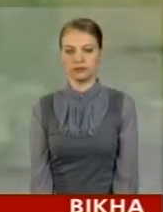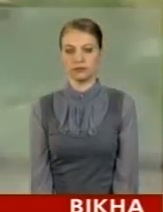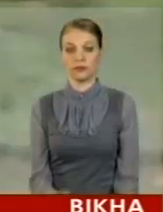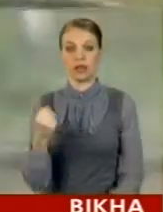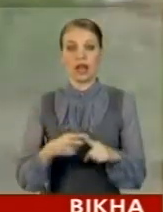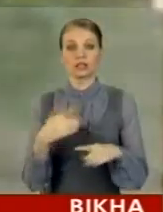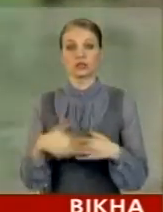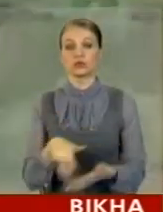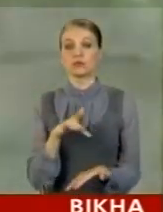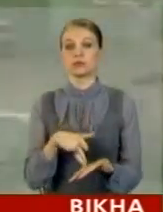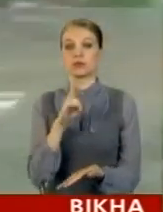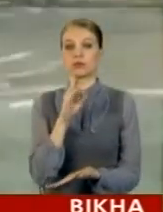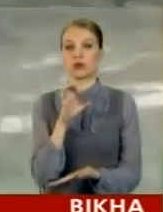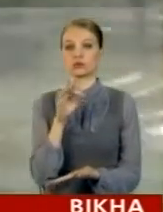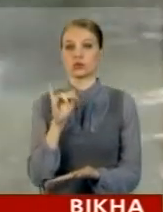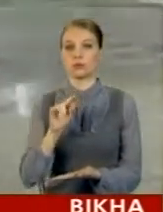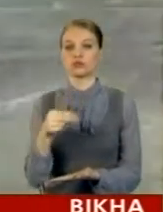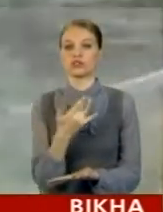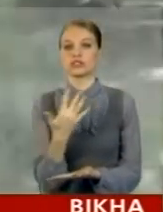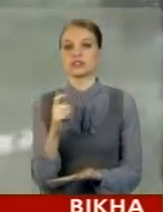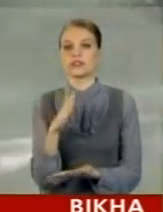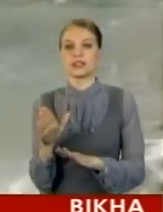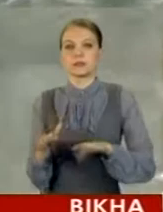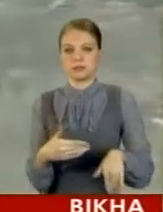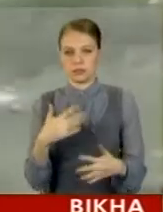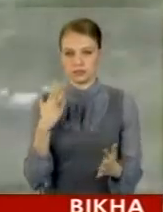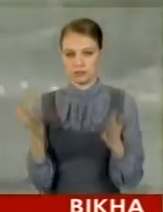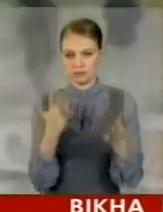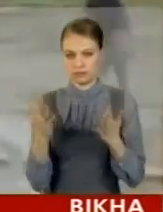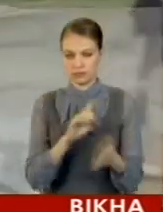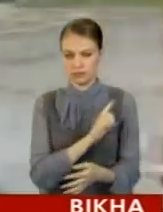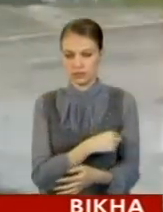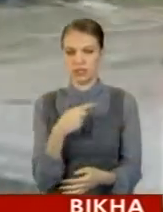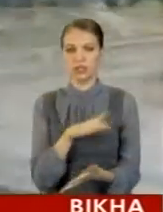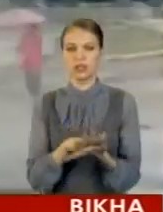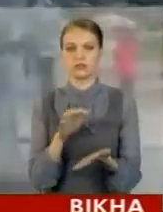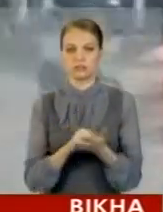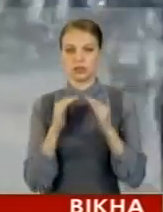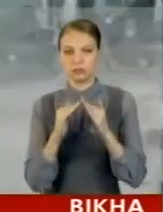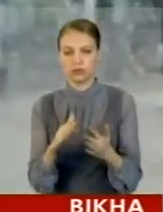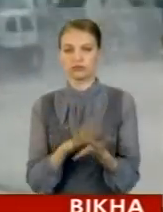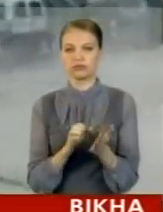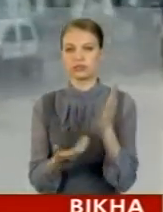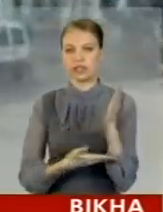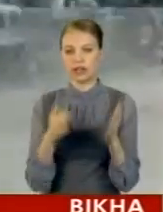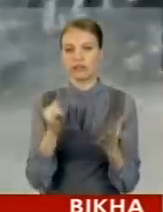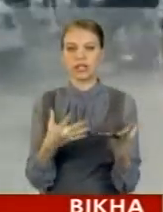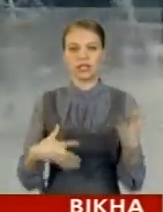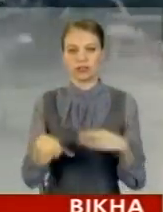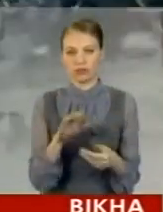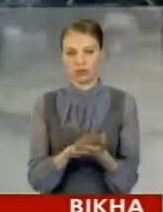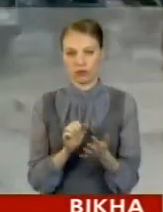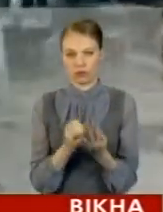А це вже містечко Костопіль за кілька хвилин після стихії. Викорчовані дерева, зірвана покрівля та навкруги понівечені